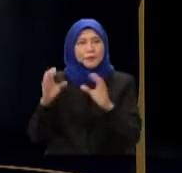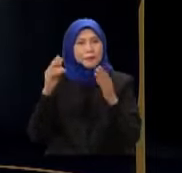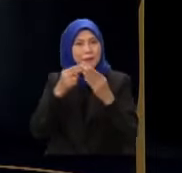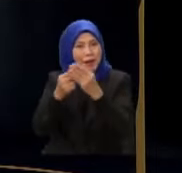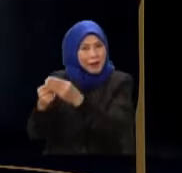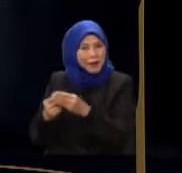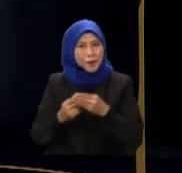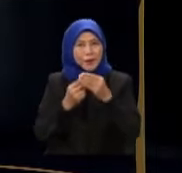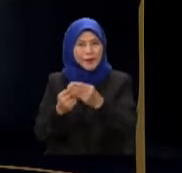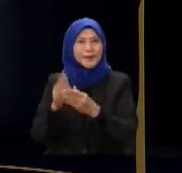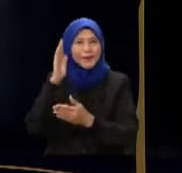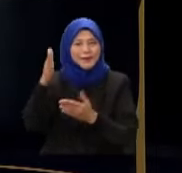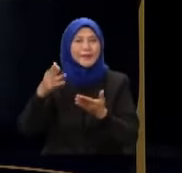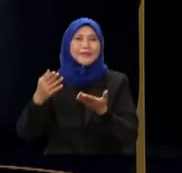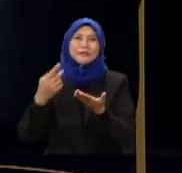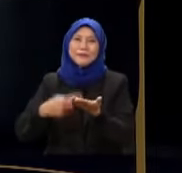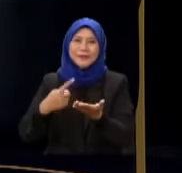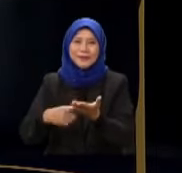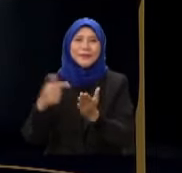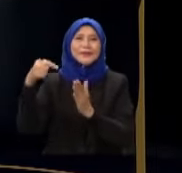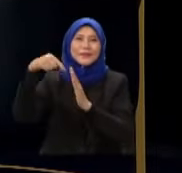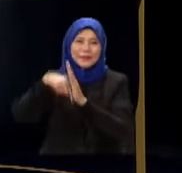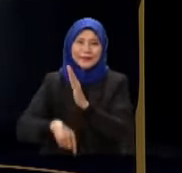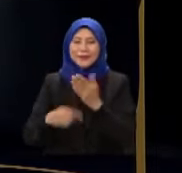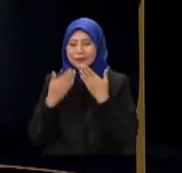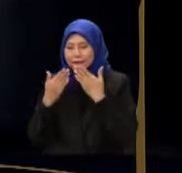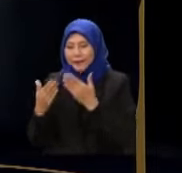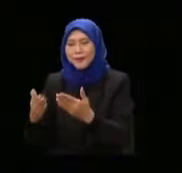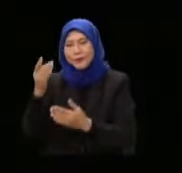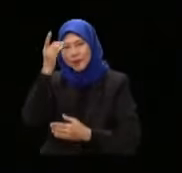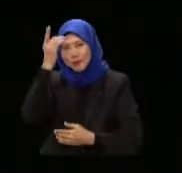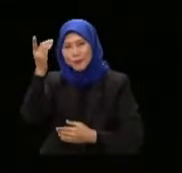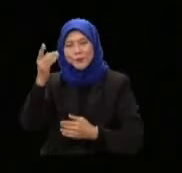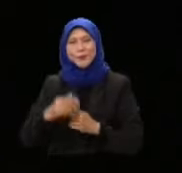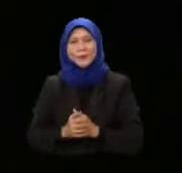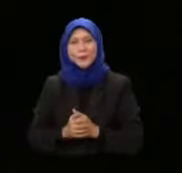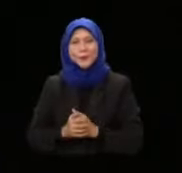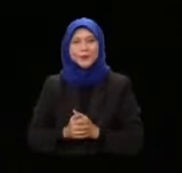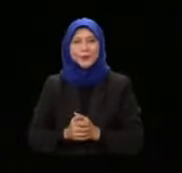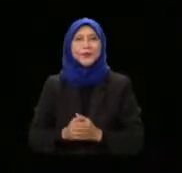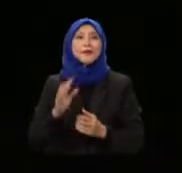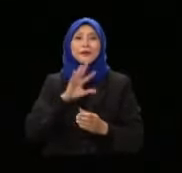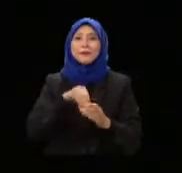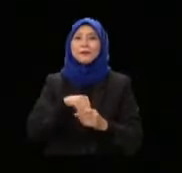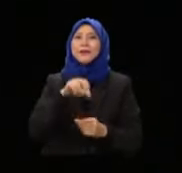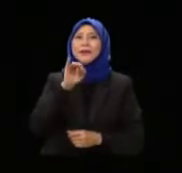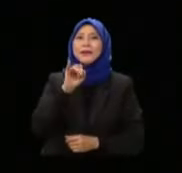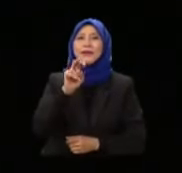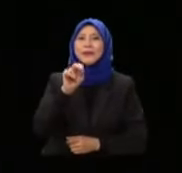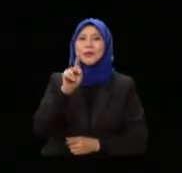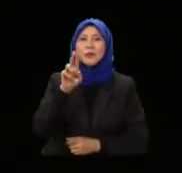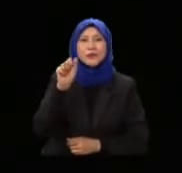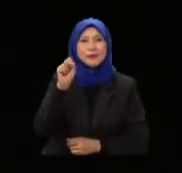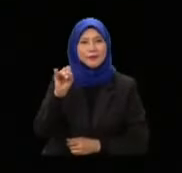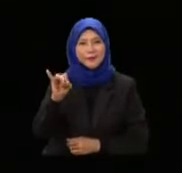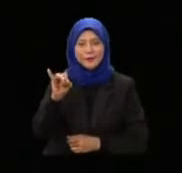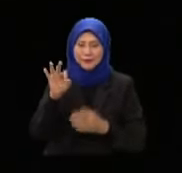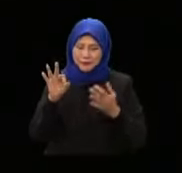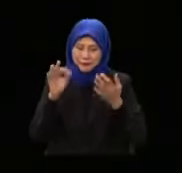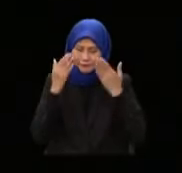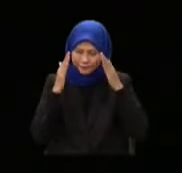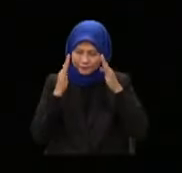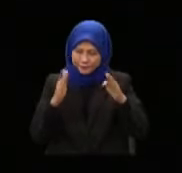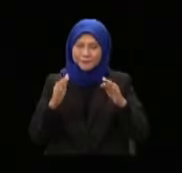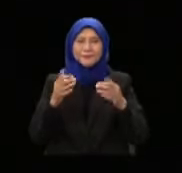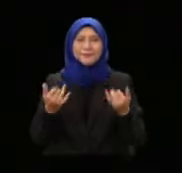dibincangkan bersama-sama dengan saya menonjol kasih patokannya beserta 10 untuk seri ini dalam mengklasifikasi untuk Anda juga setia Menonton siaran